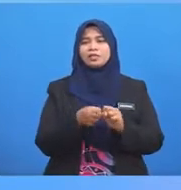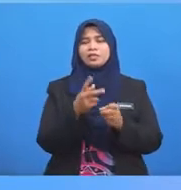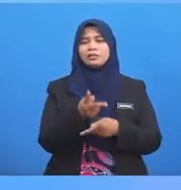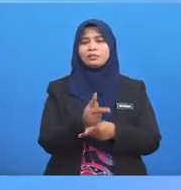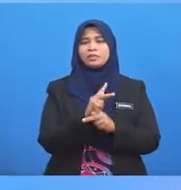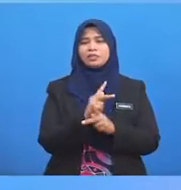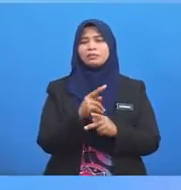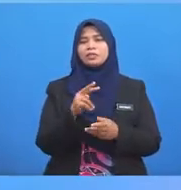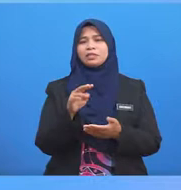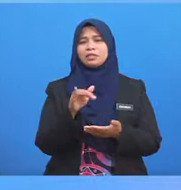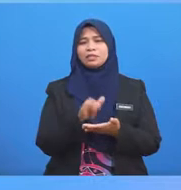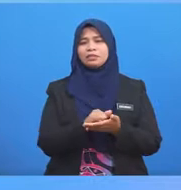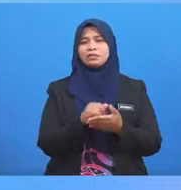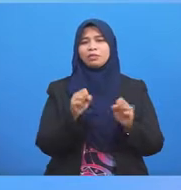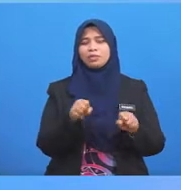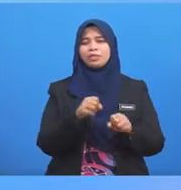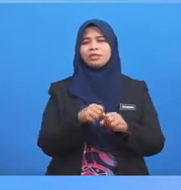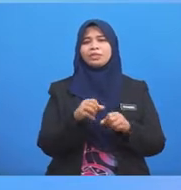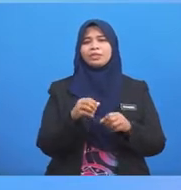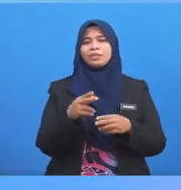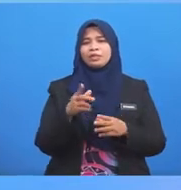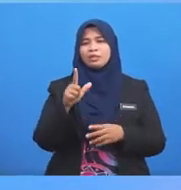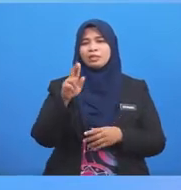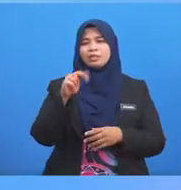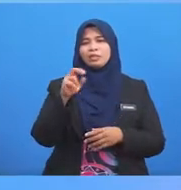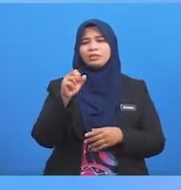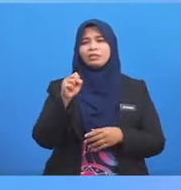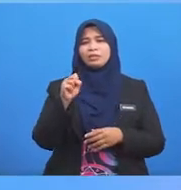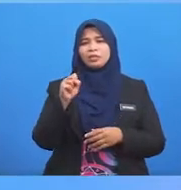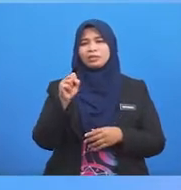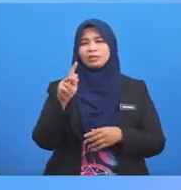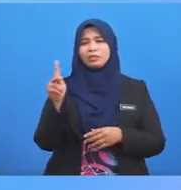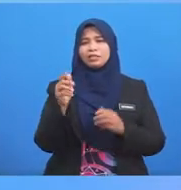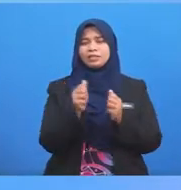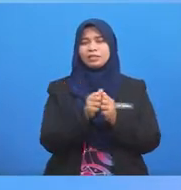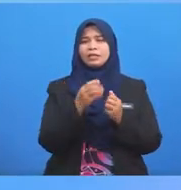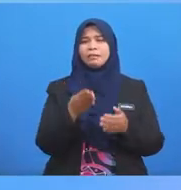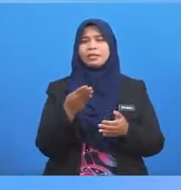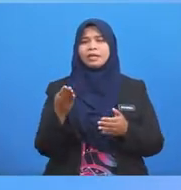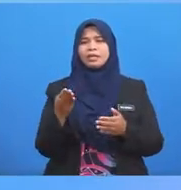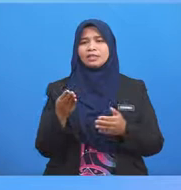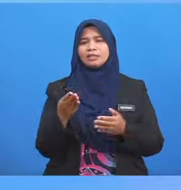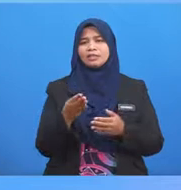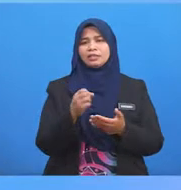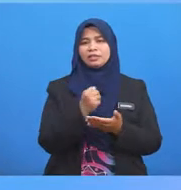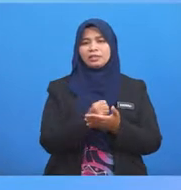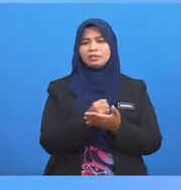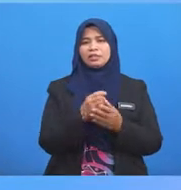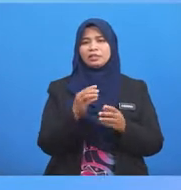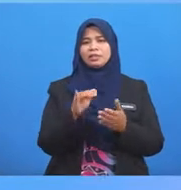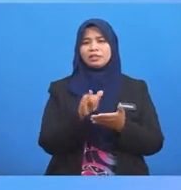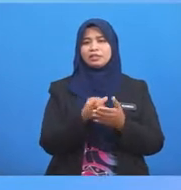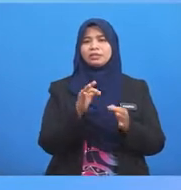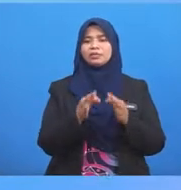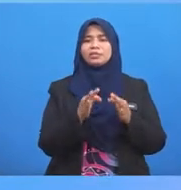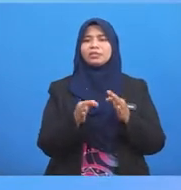tersebut boleh dilunaskan dengan nilai aset jaminan tersebut sekiranya peminjam tidak